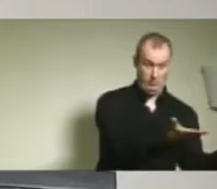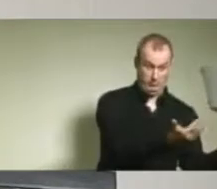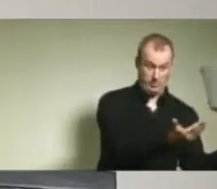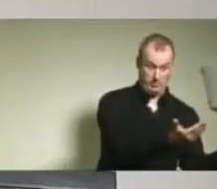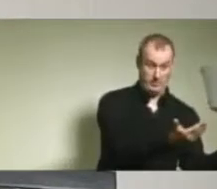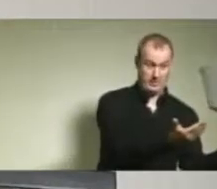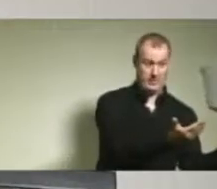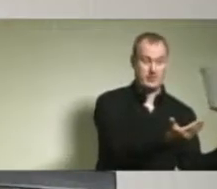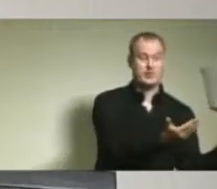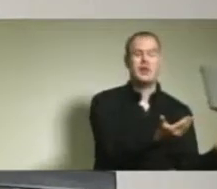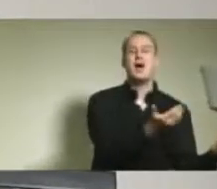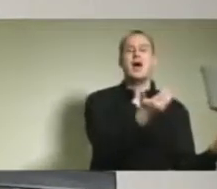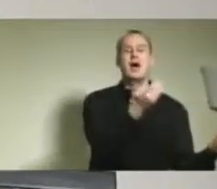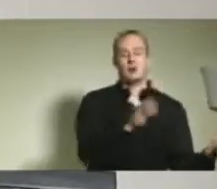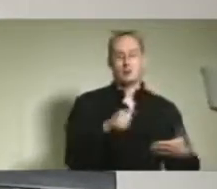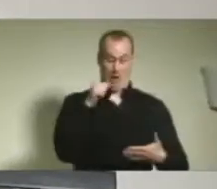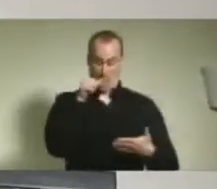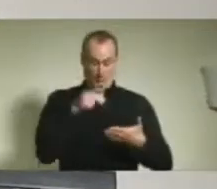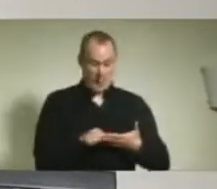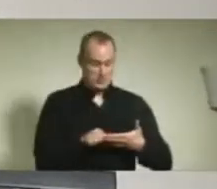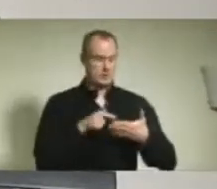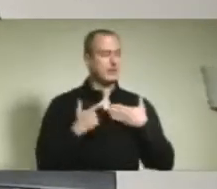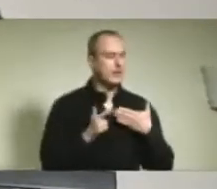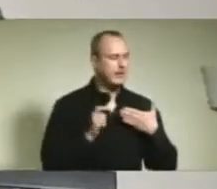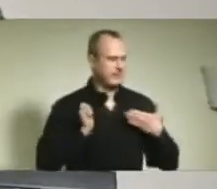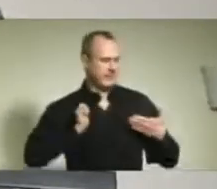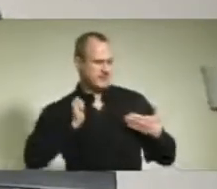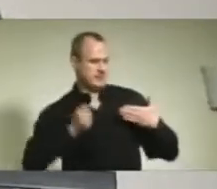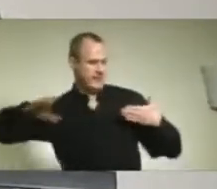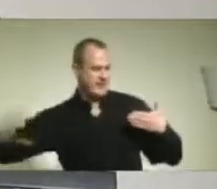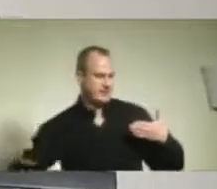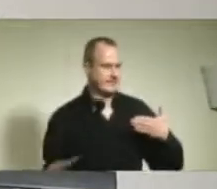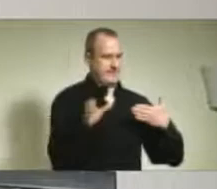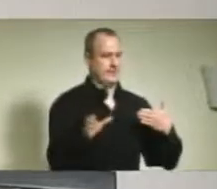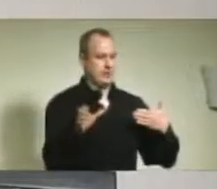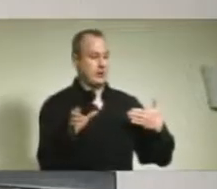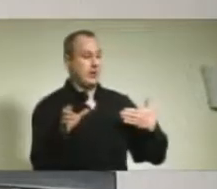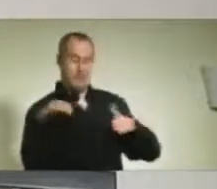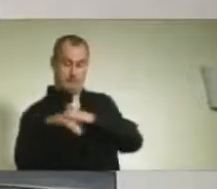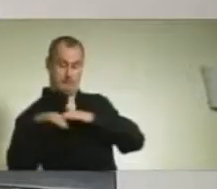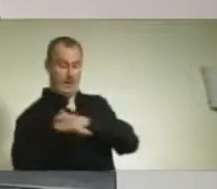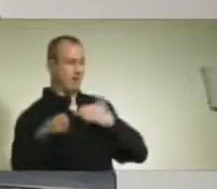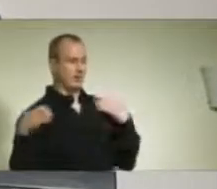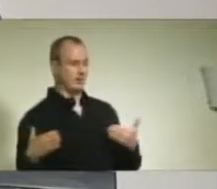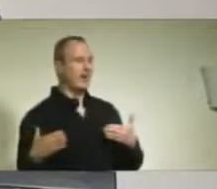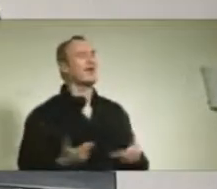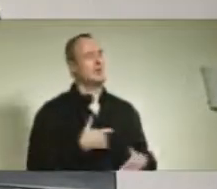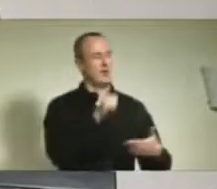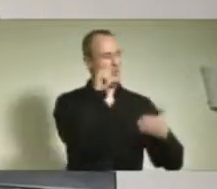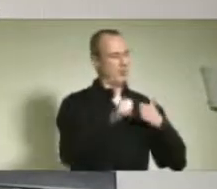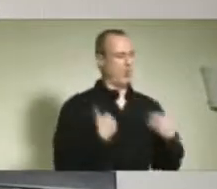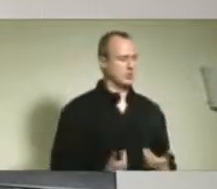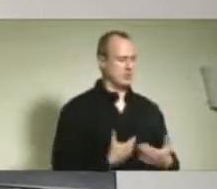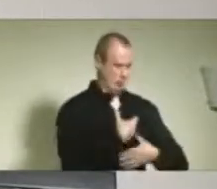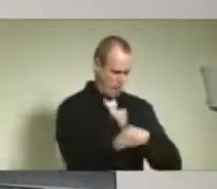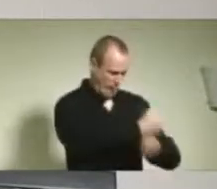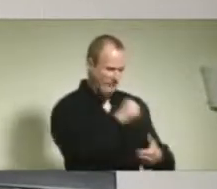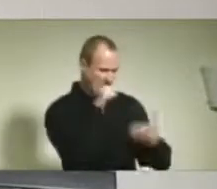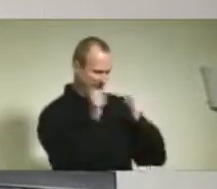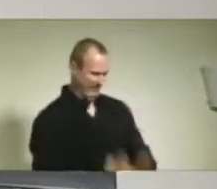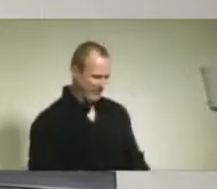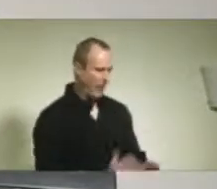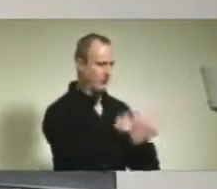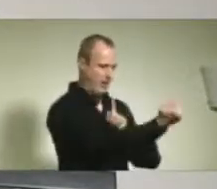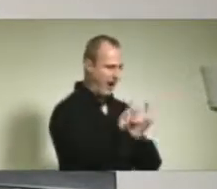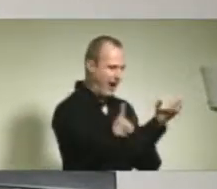issue de la Poste, parce que les citoyens ont confiance en la Poste, ils ont confiance en leurs facteurs. Donc c'est important, et